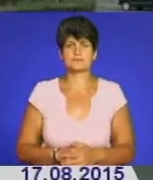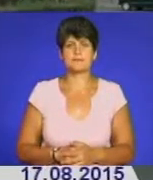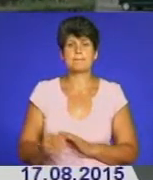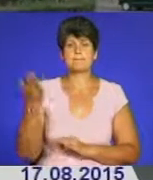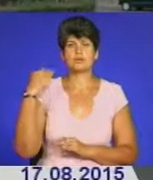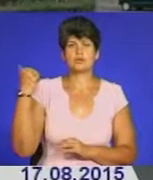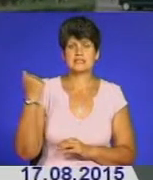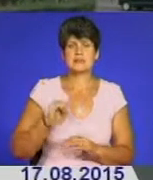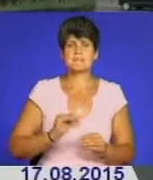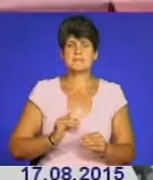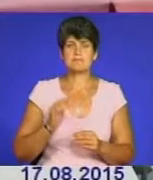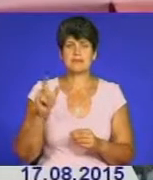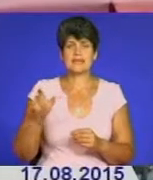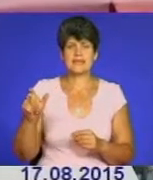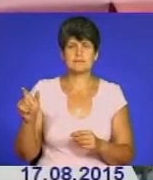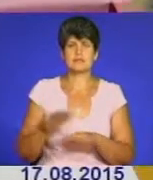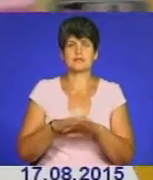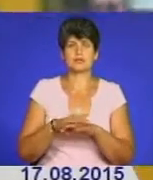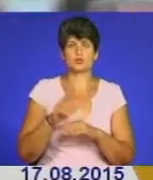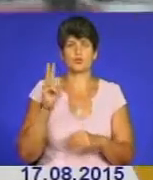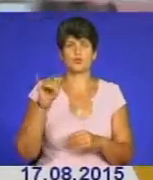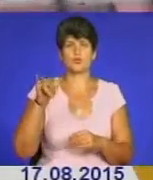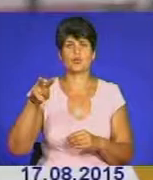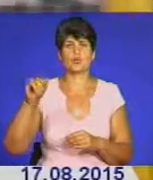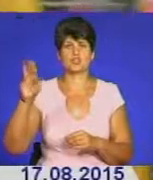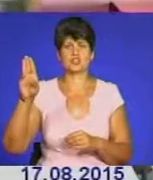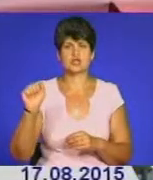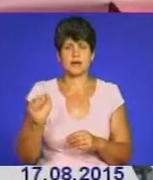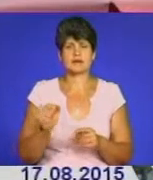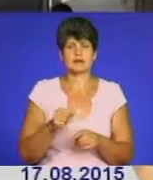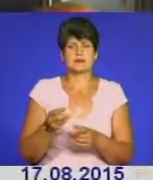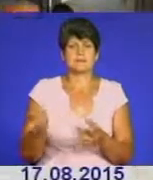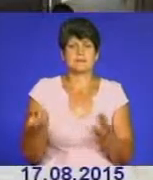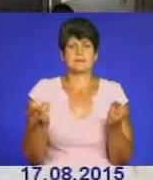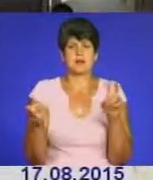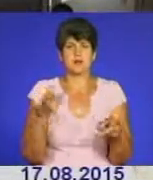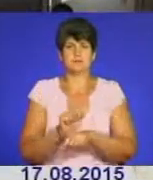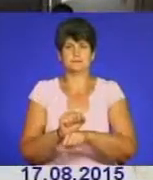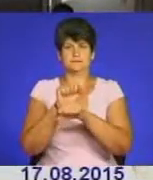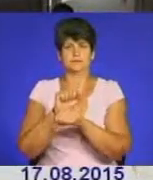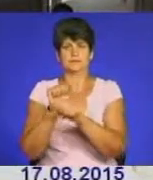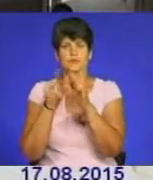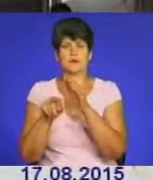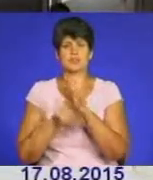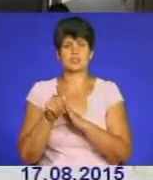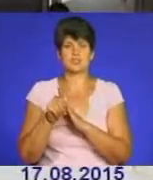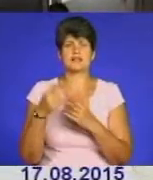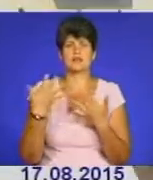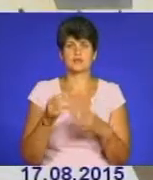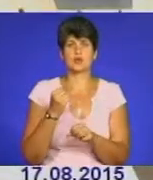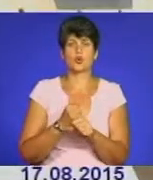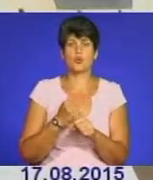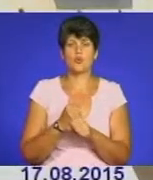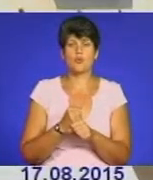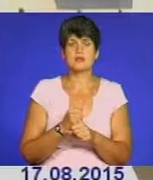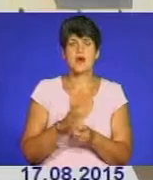Минулого тижня підприємці ринку, що на бульварі Куліша, двічі збиралися на пікет. Адже на ринку вже почали роботи. Кажуть, це реконструкція окремих приміщень. Але